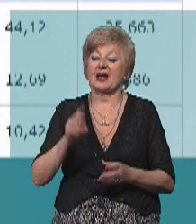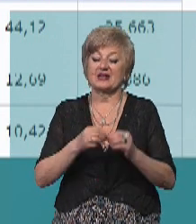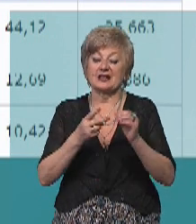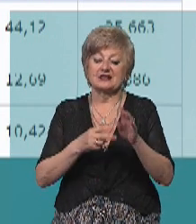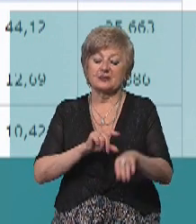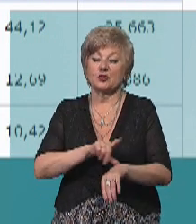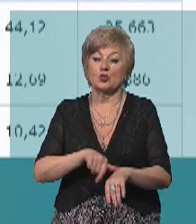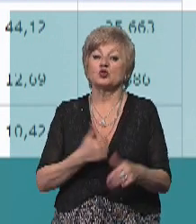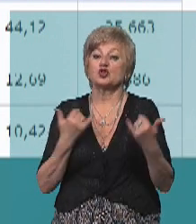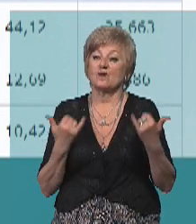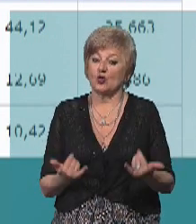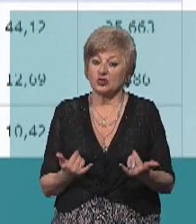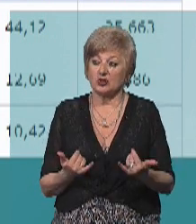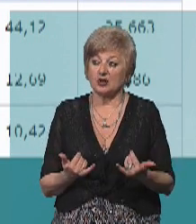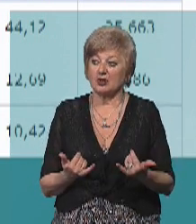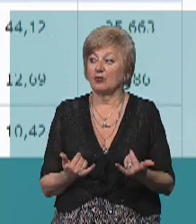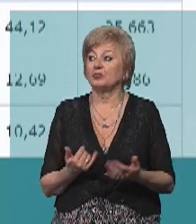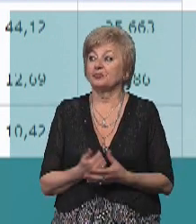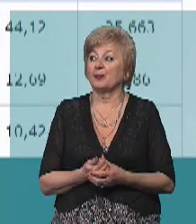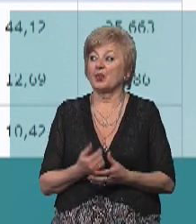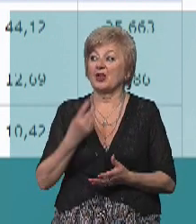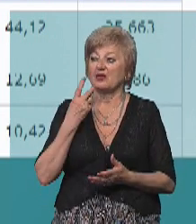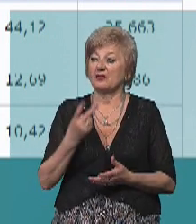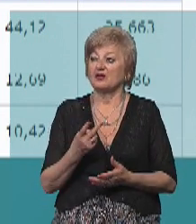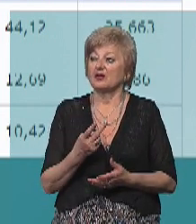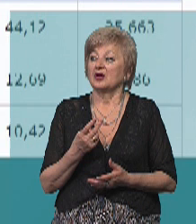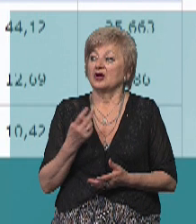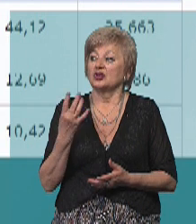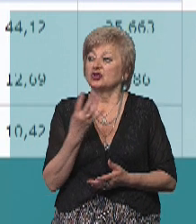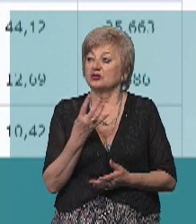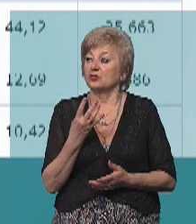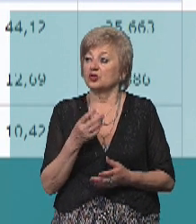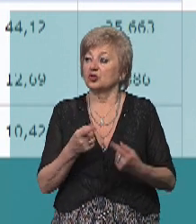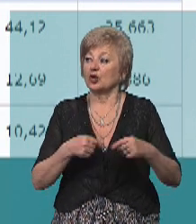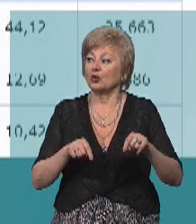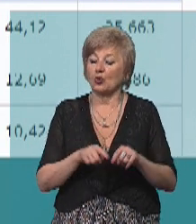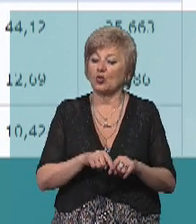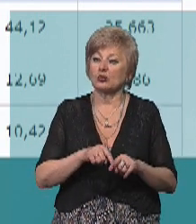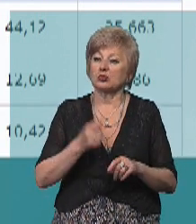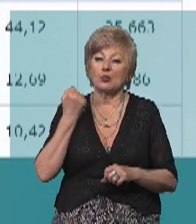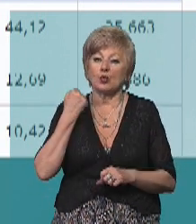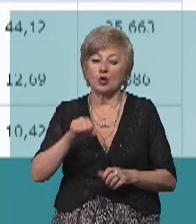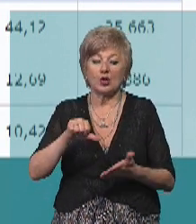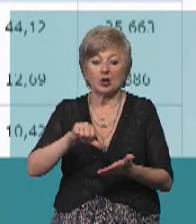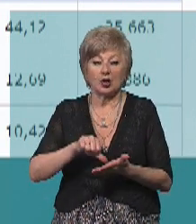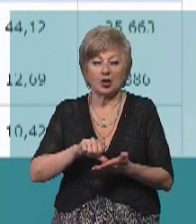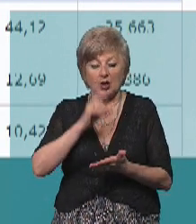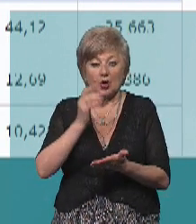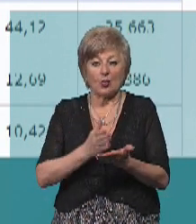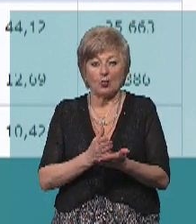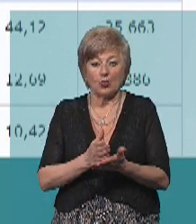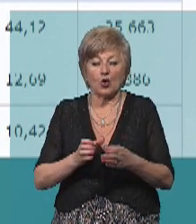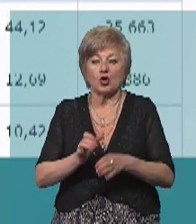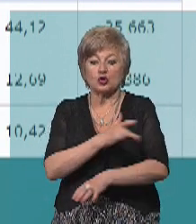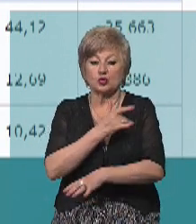годину сьогодні. От ми бачимо 74-й округ, перемагає представник політичної партії